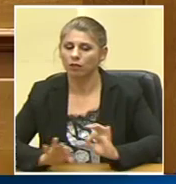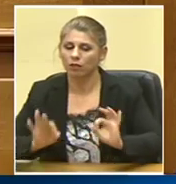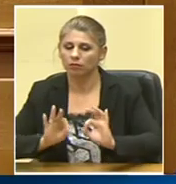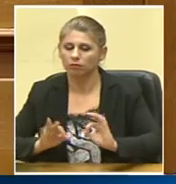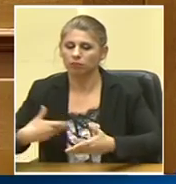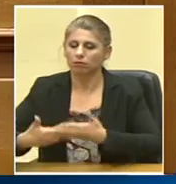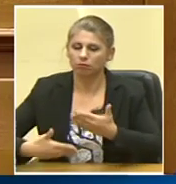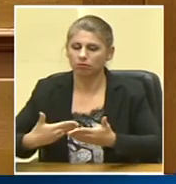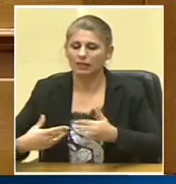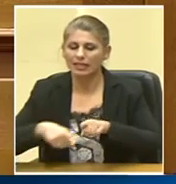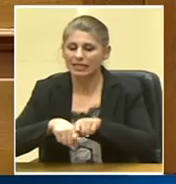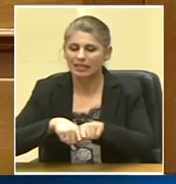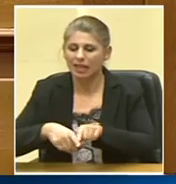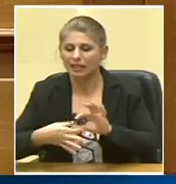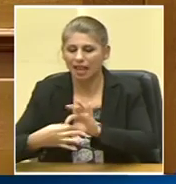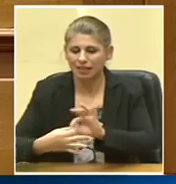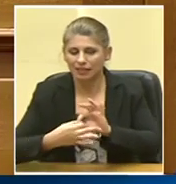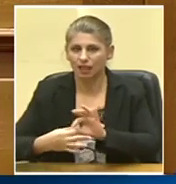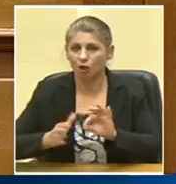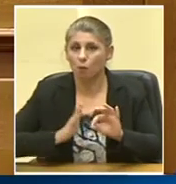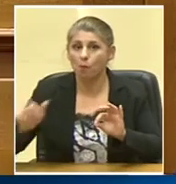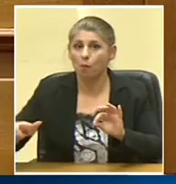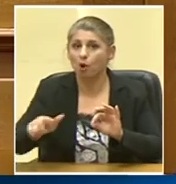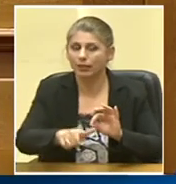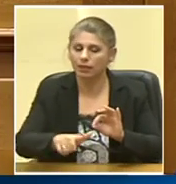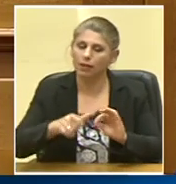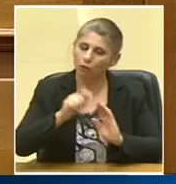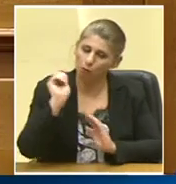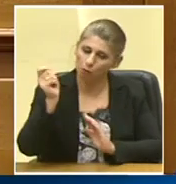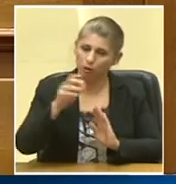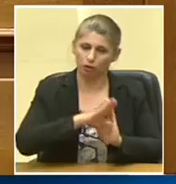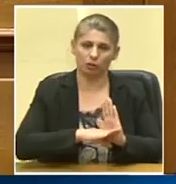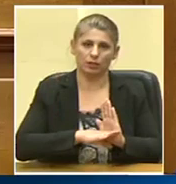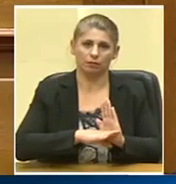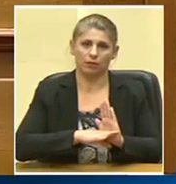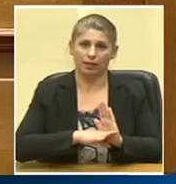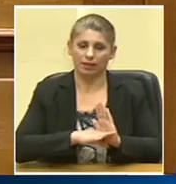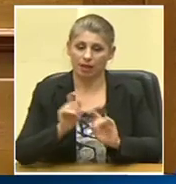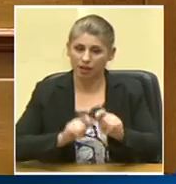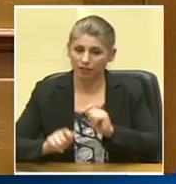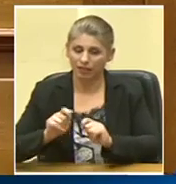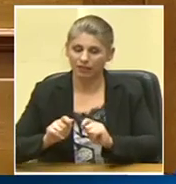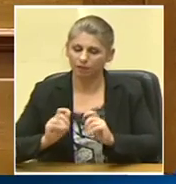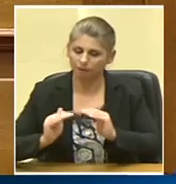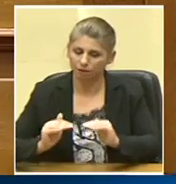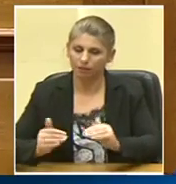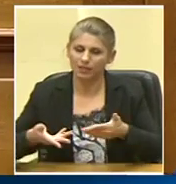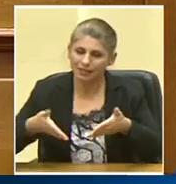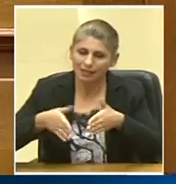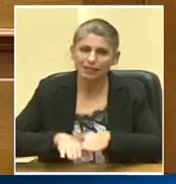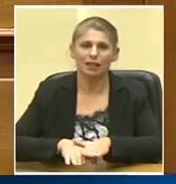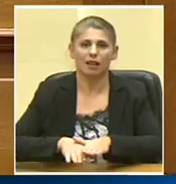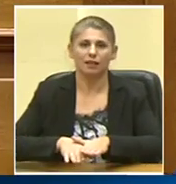αναπαραγωγή σχέσεων εξάρτησης των πολιτών από το πολιτικό σύστημα, για την δημιουργία, τη συντήρηση και τη συγκάλυψη